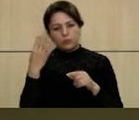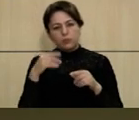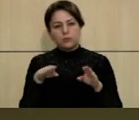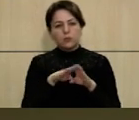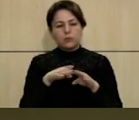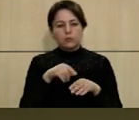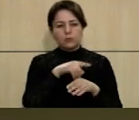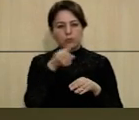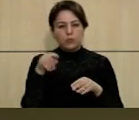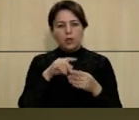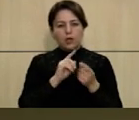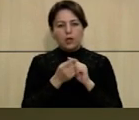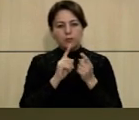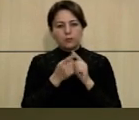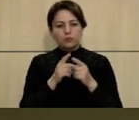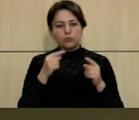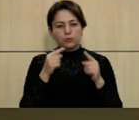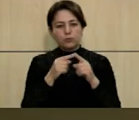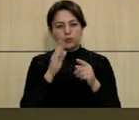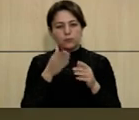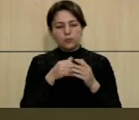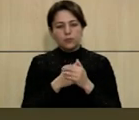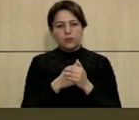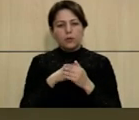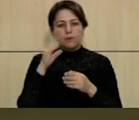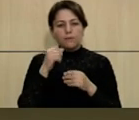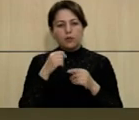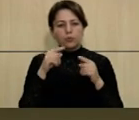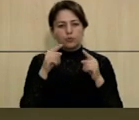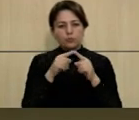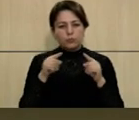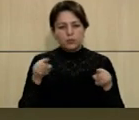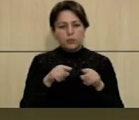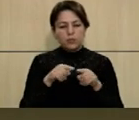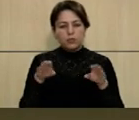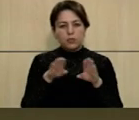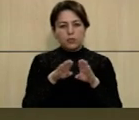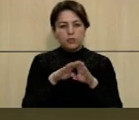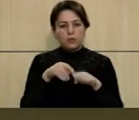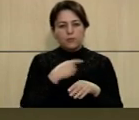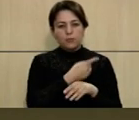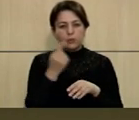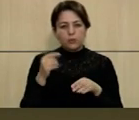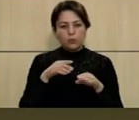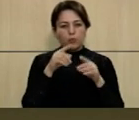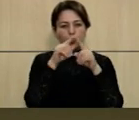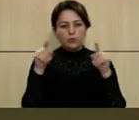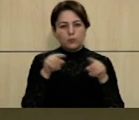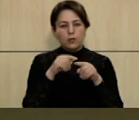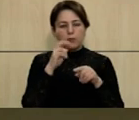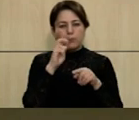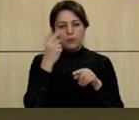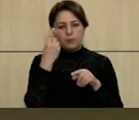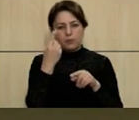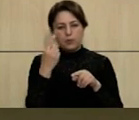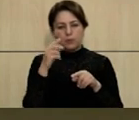bular almashinuvchi burchaklar. Va uchburchaklar tengligidan biz uchburchak B1, B2,